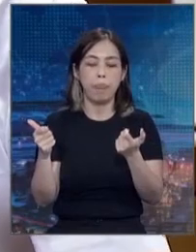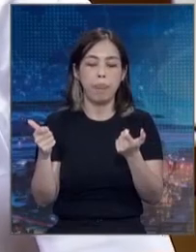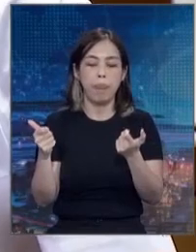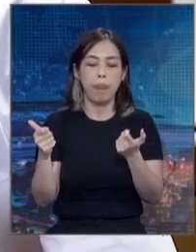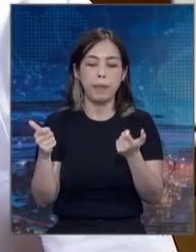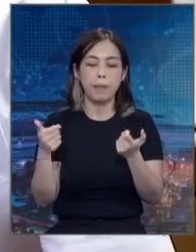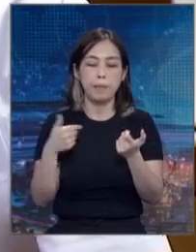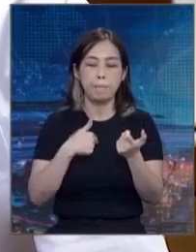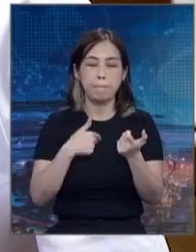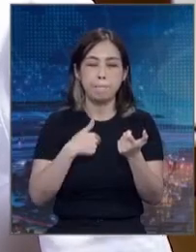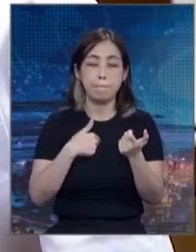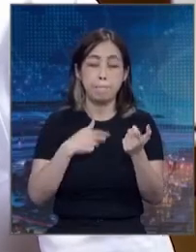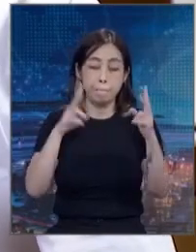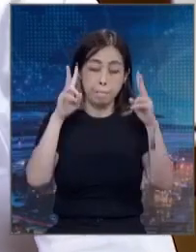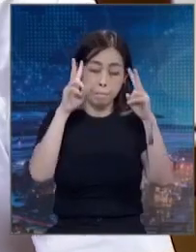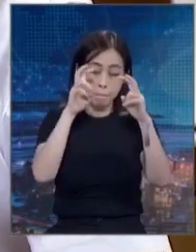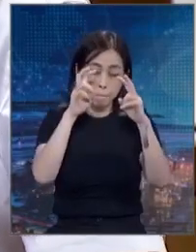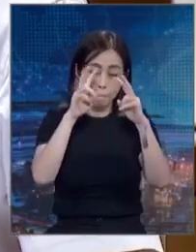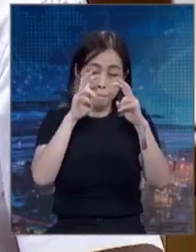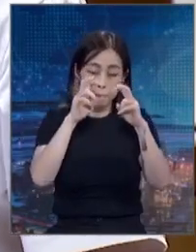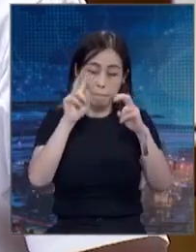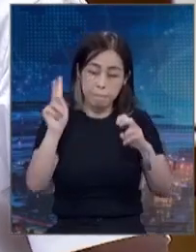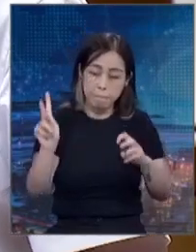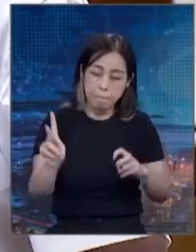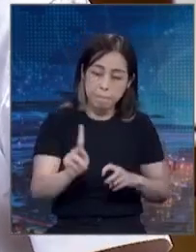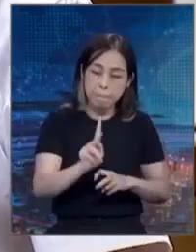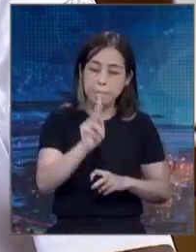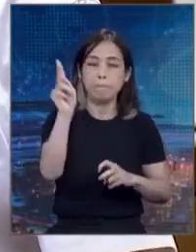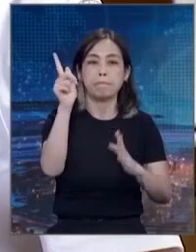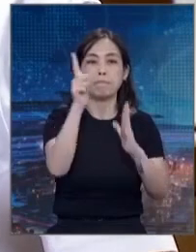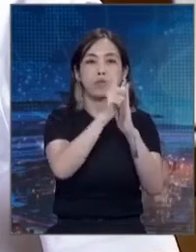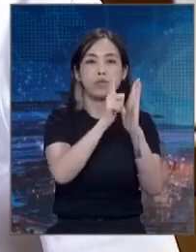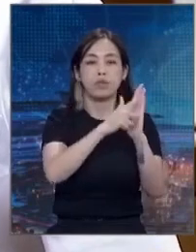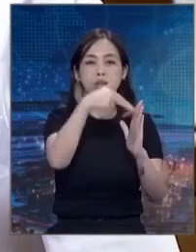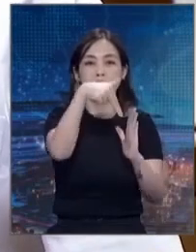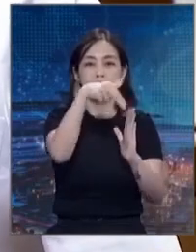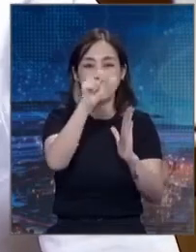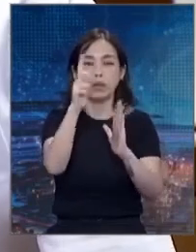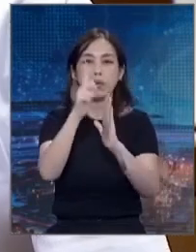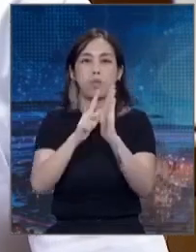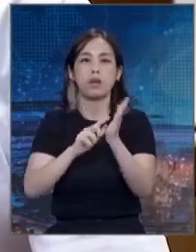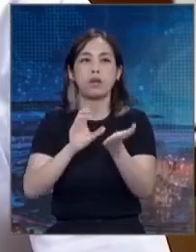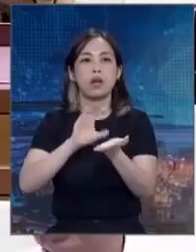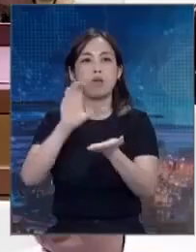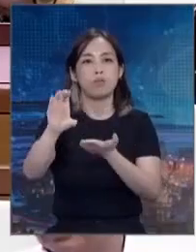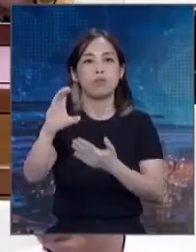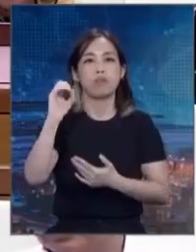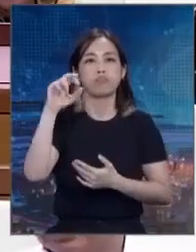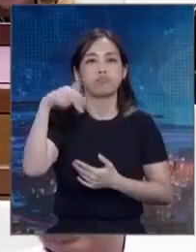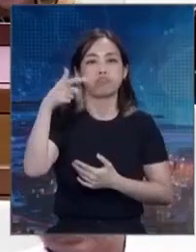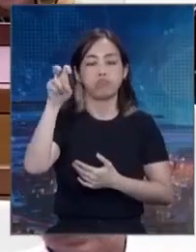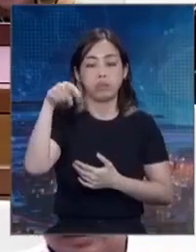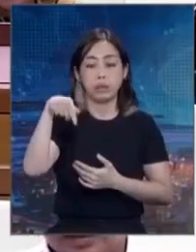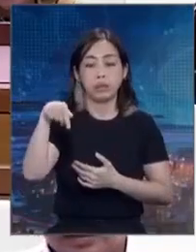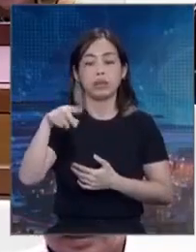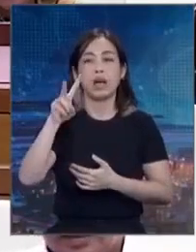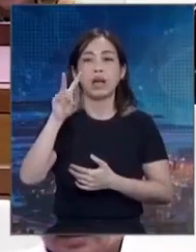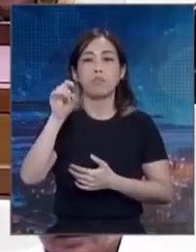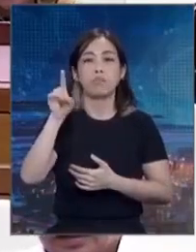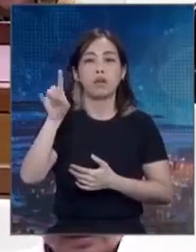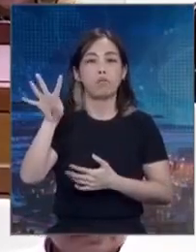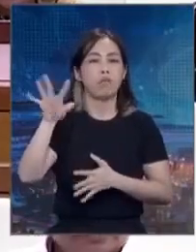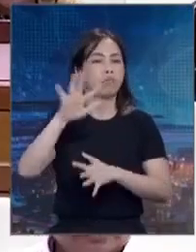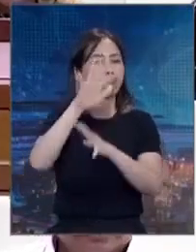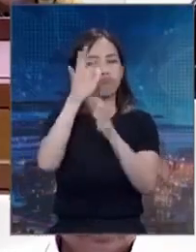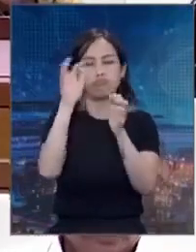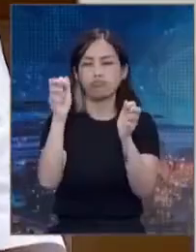tôi đã nghiên cứu rất rất kỹ cái luật đầu tư công và luật ngân sách. Luật đầu tư công bắt đầu ban hành từ năm 2014, trói hết toàn bộ các